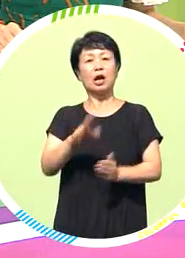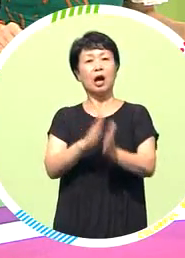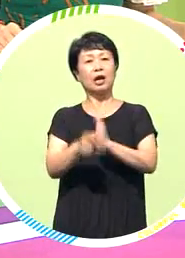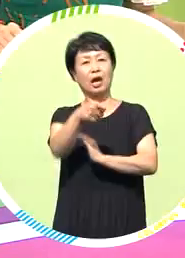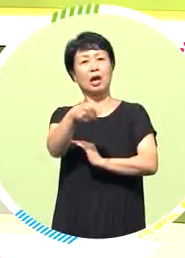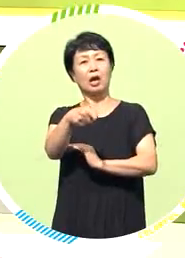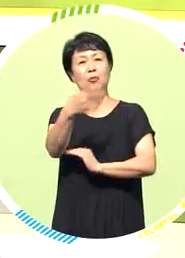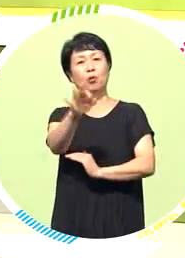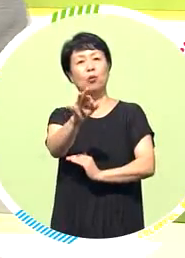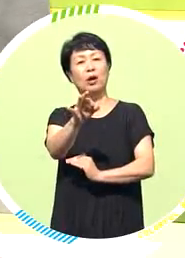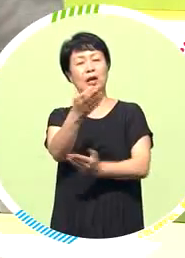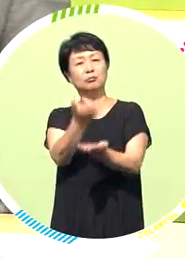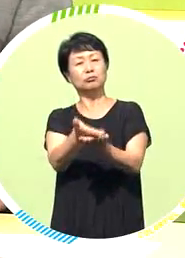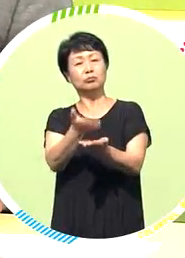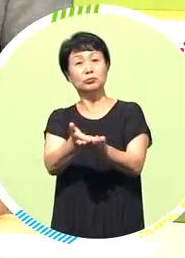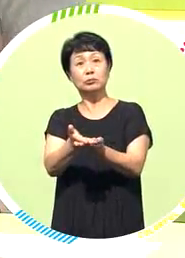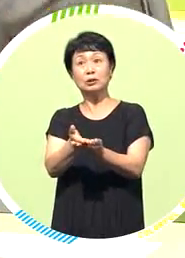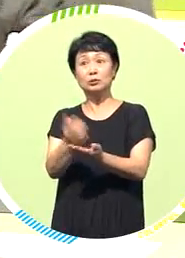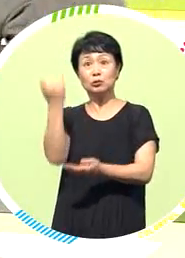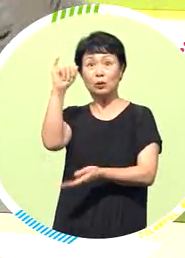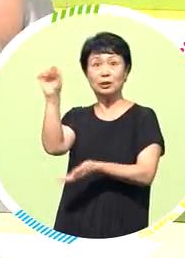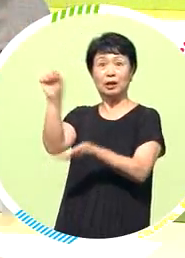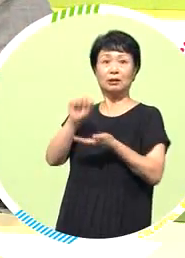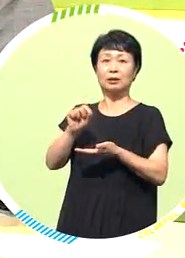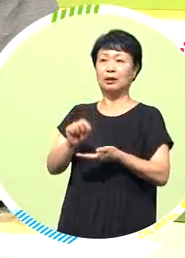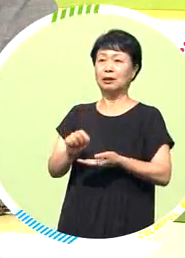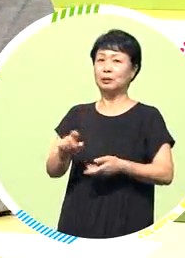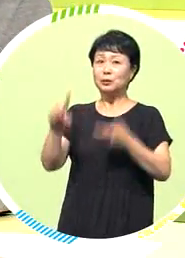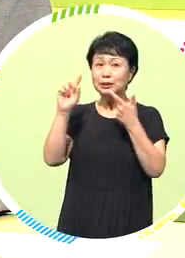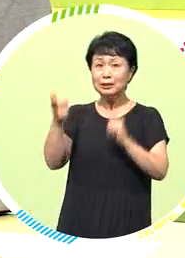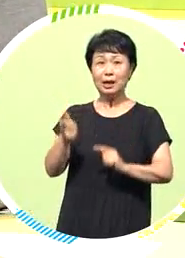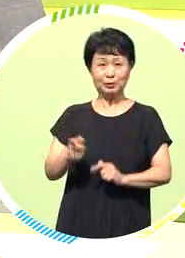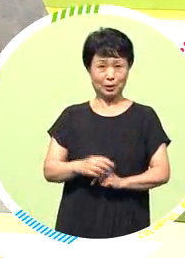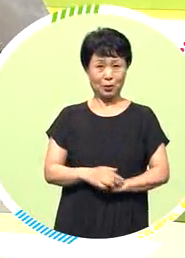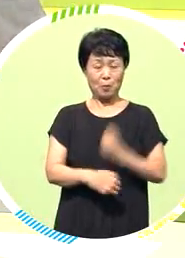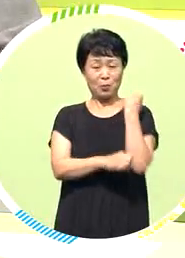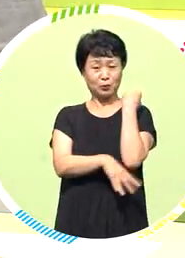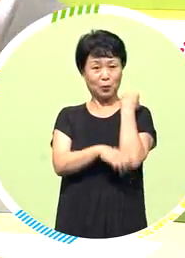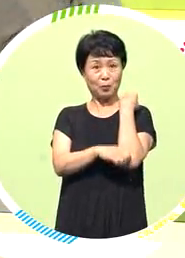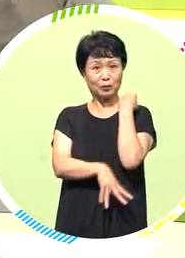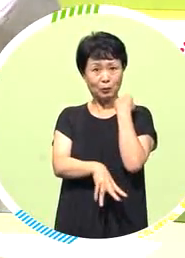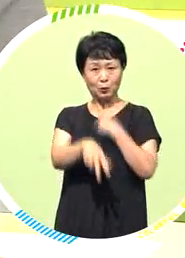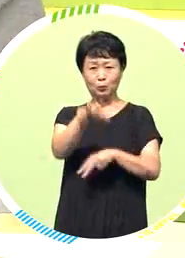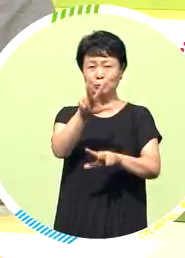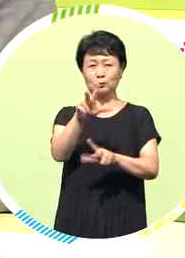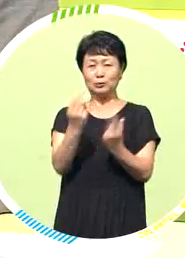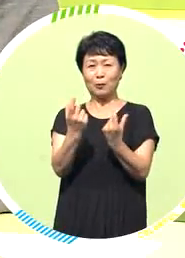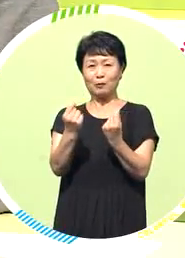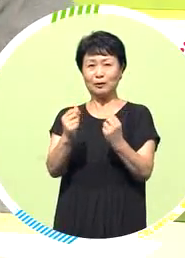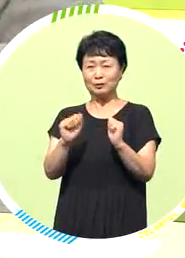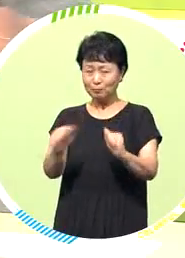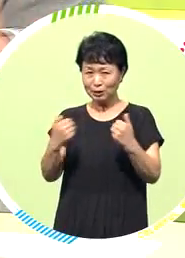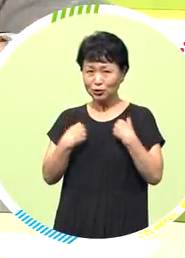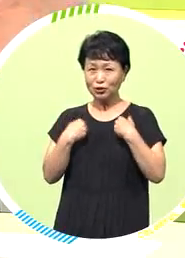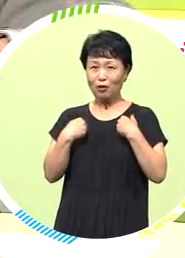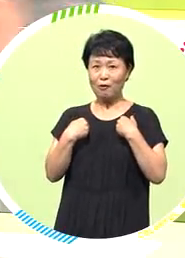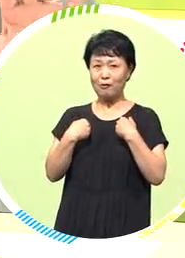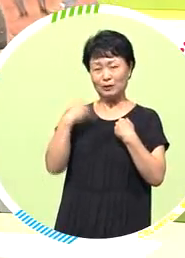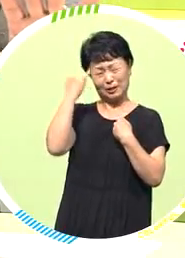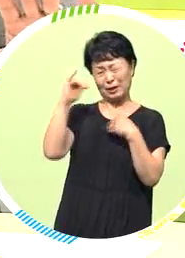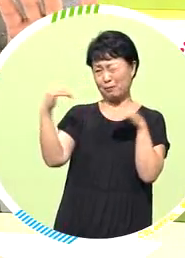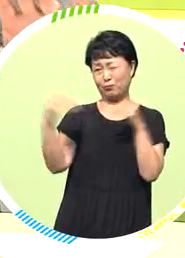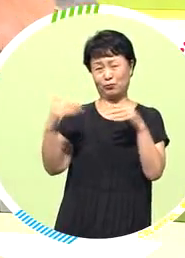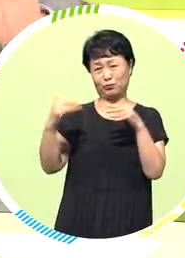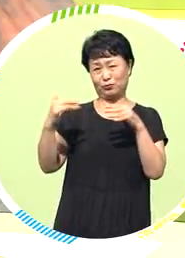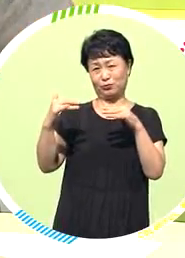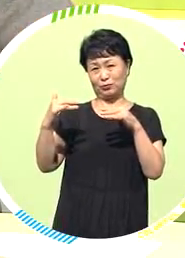に負担させようという動きが出てきたんで、それは違うって言って、もともとの原理原則通りやるべきだっつって徹底的にや